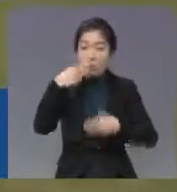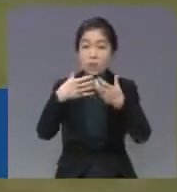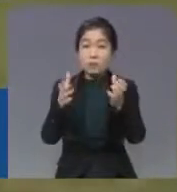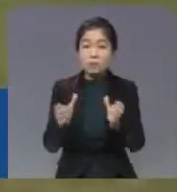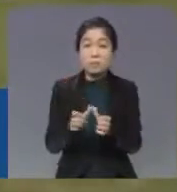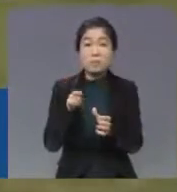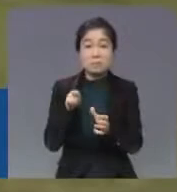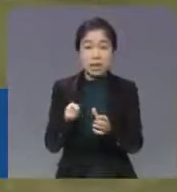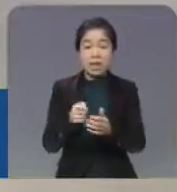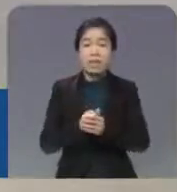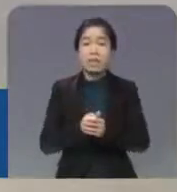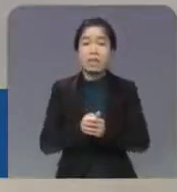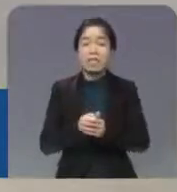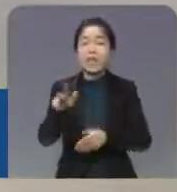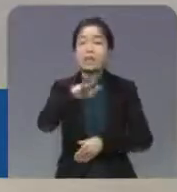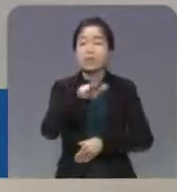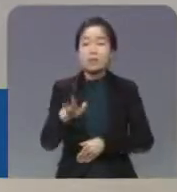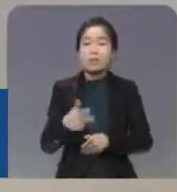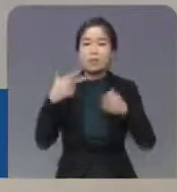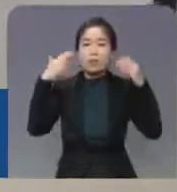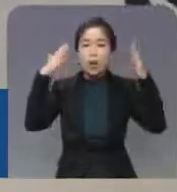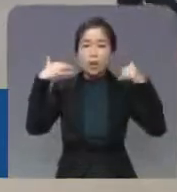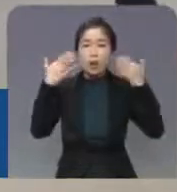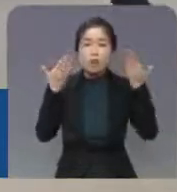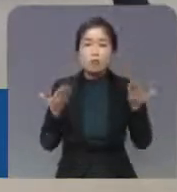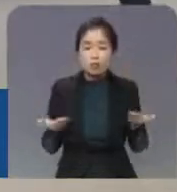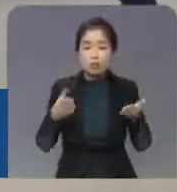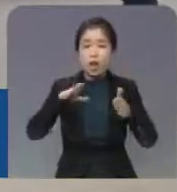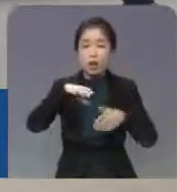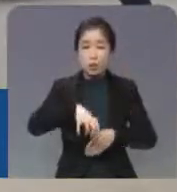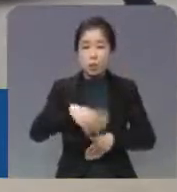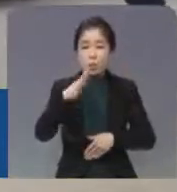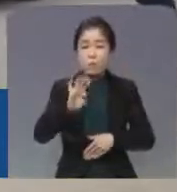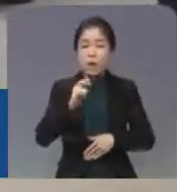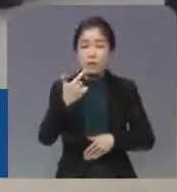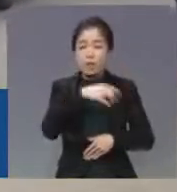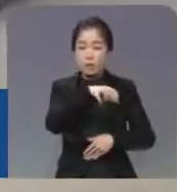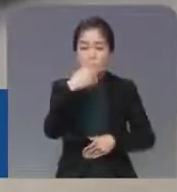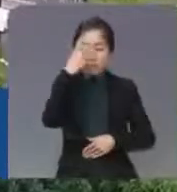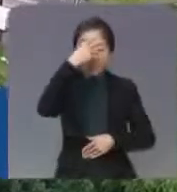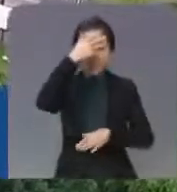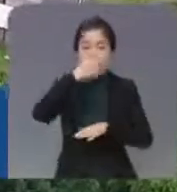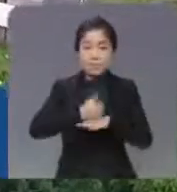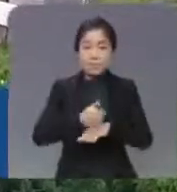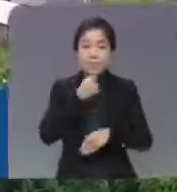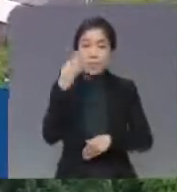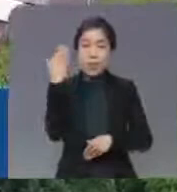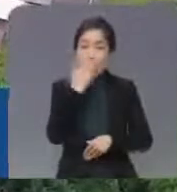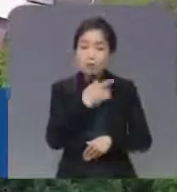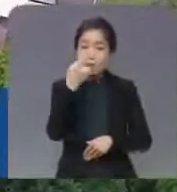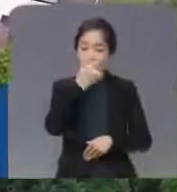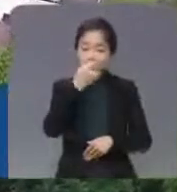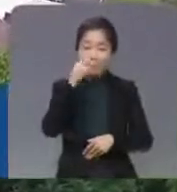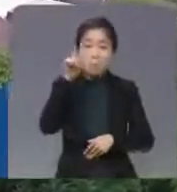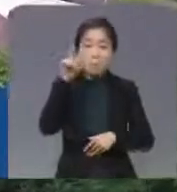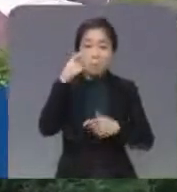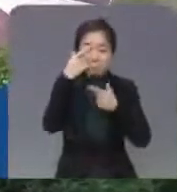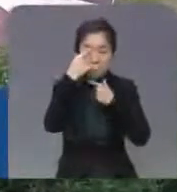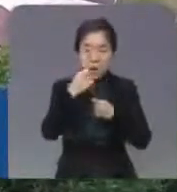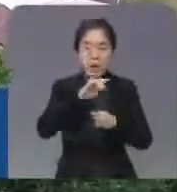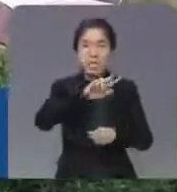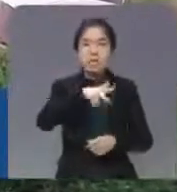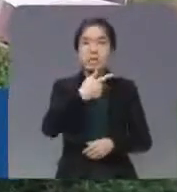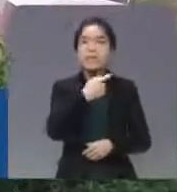컨슈머 인사이트가 전국의 여름 휴가지 46곳을 대상으로 조사한 결과 여수시는 1000점 만점에